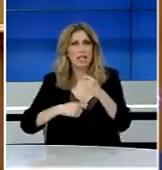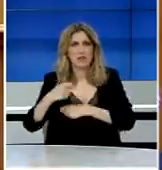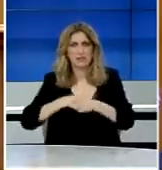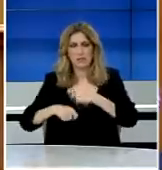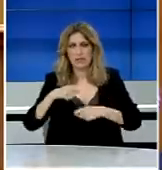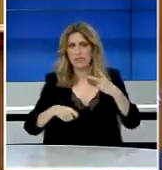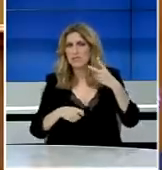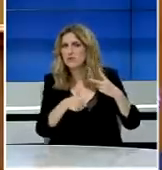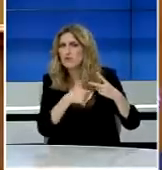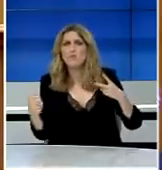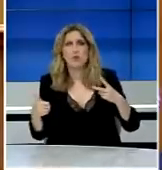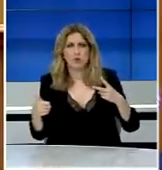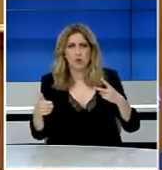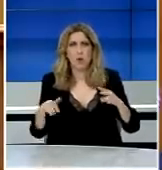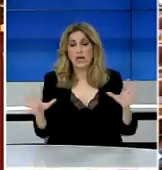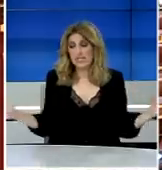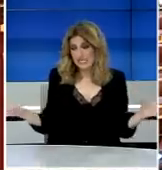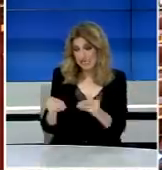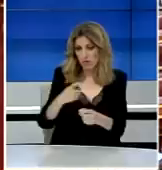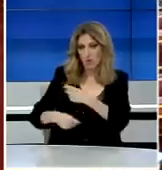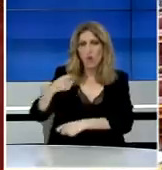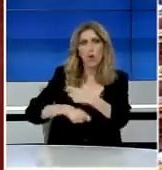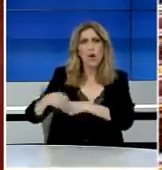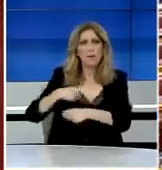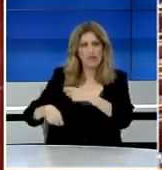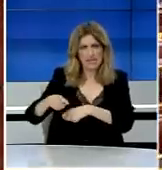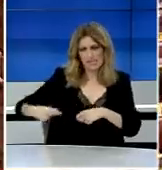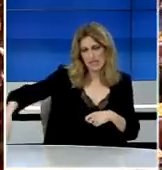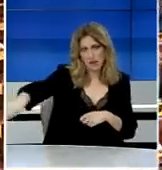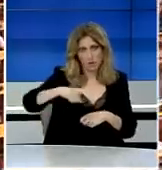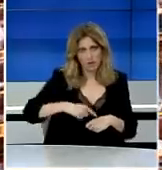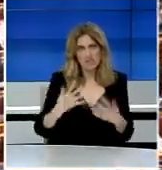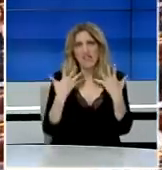από το 10% του αριθμού των επιχειρήσεων. Όλες οι υπόλοιπες δεν είναι μέσα.